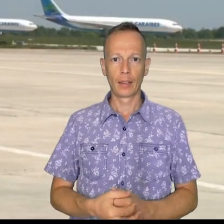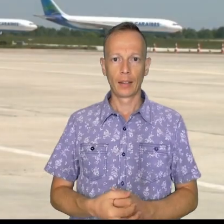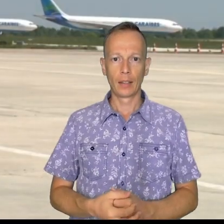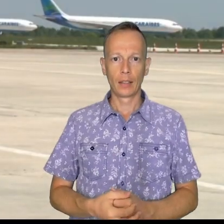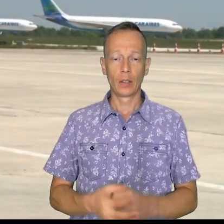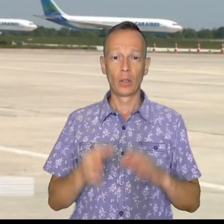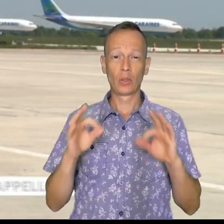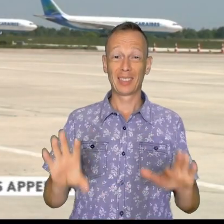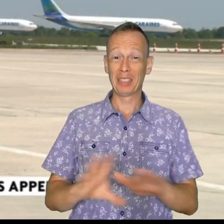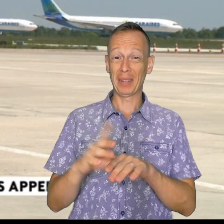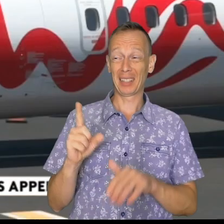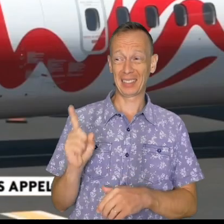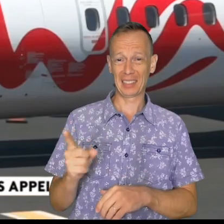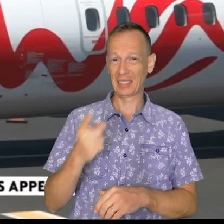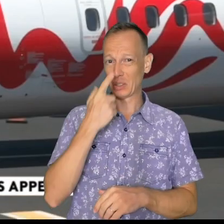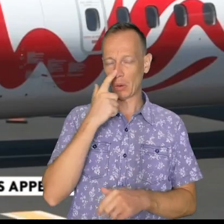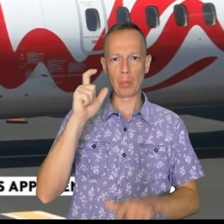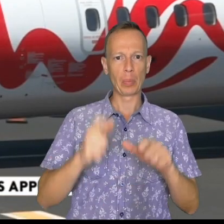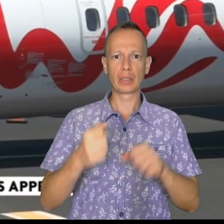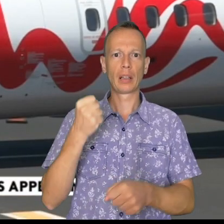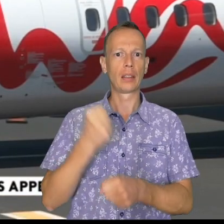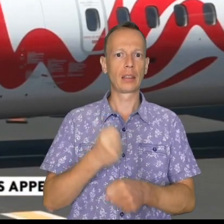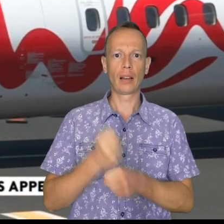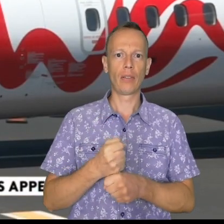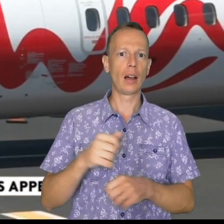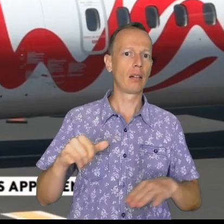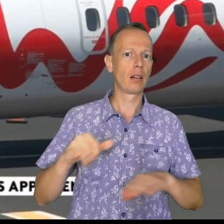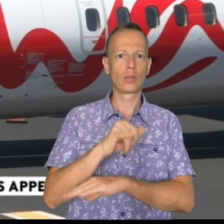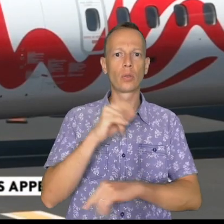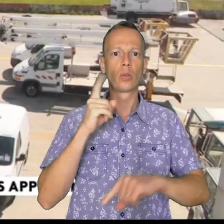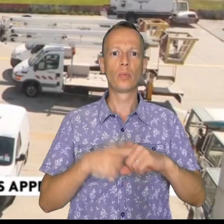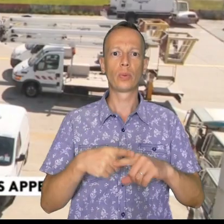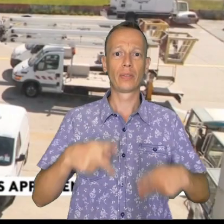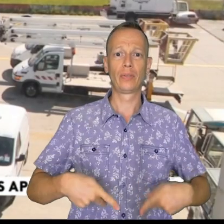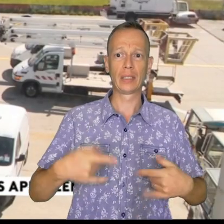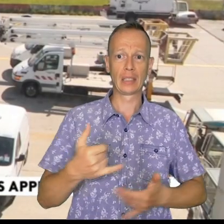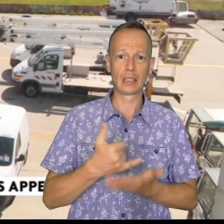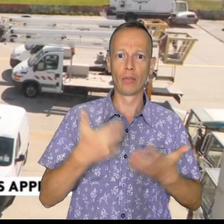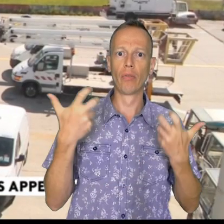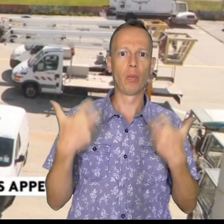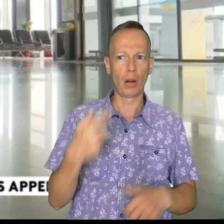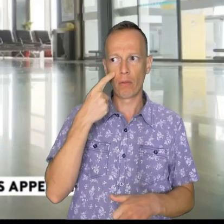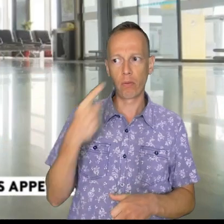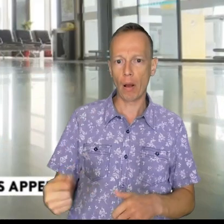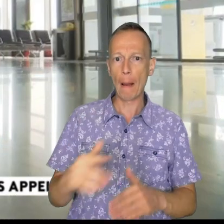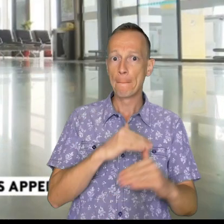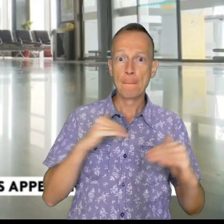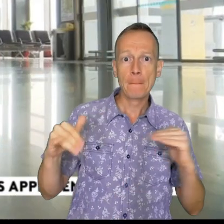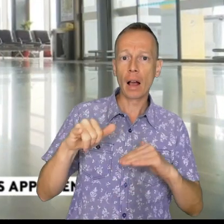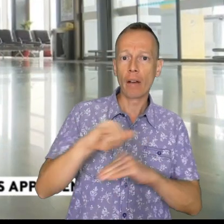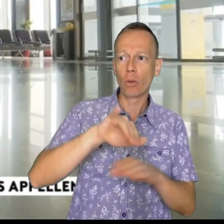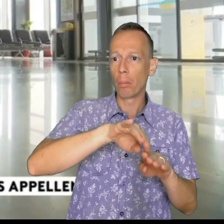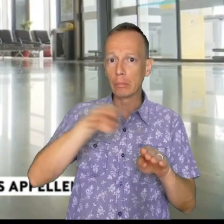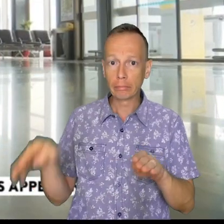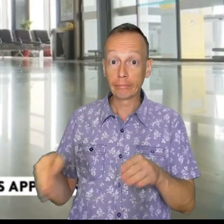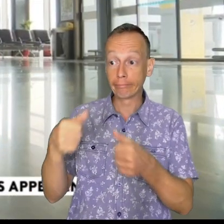C'est l'image que les ultramarins et les personnels des compagnies aériennes espèrent ne plus voir. Des aéroports fermés, des avions bâchés, cloués au sol